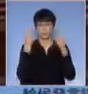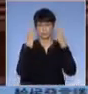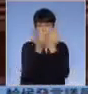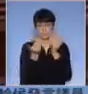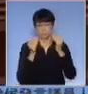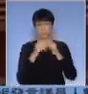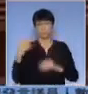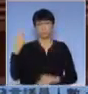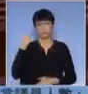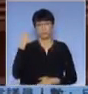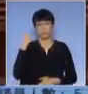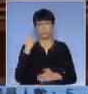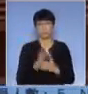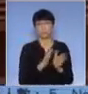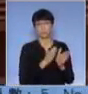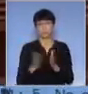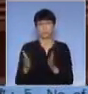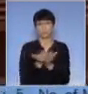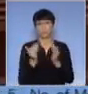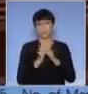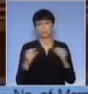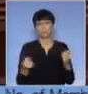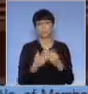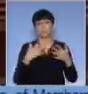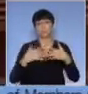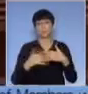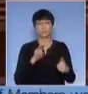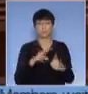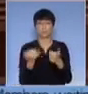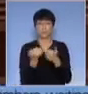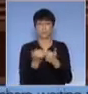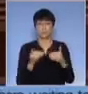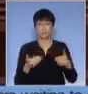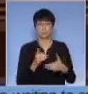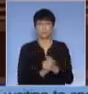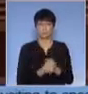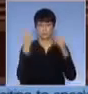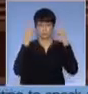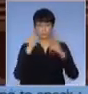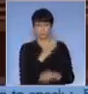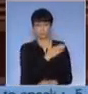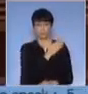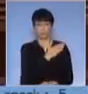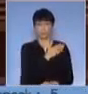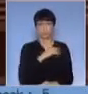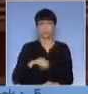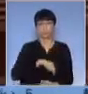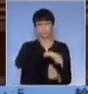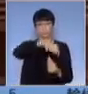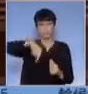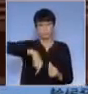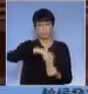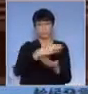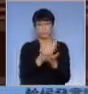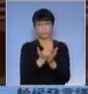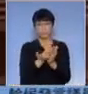能力妥善處理校園裏面發生的事，照顧學生的利益。大專院校有責任確保在院校的各方面